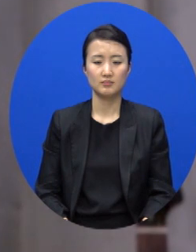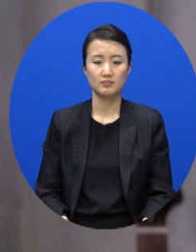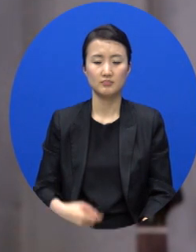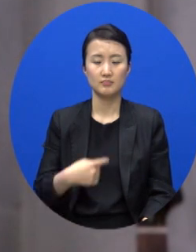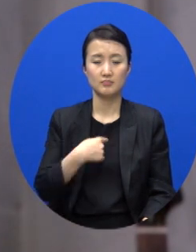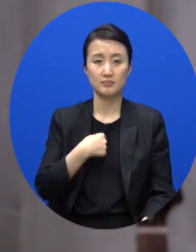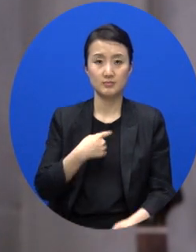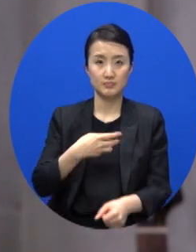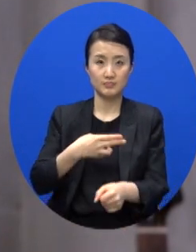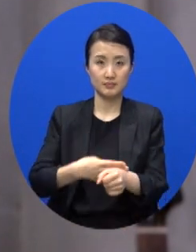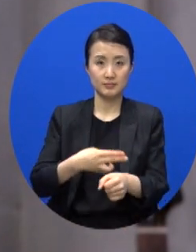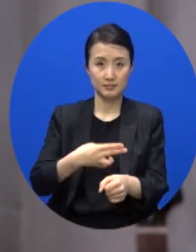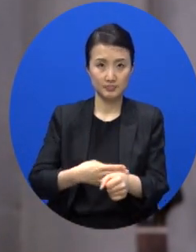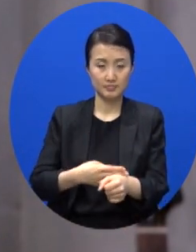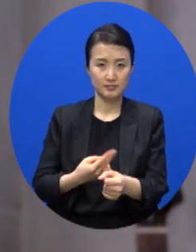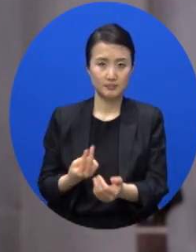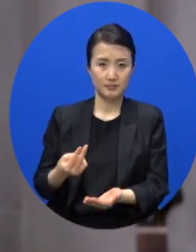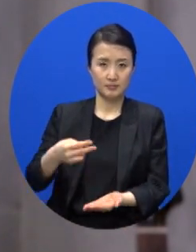위치에서